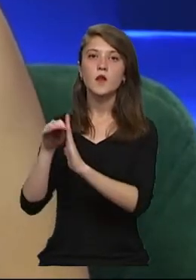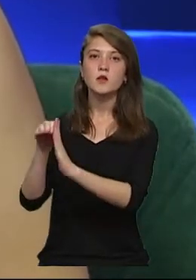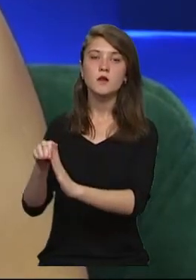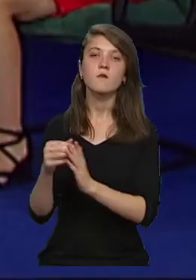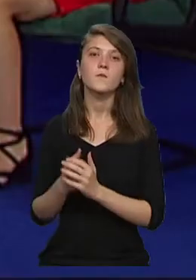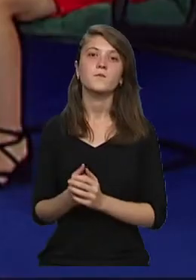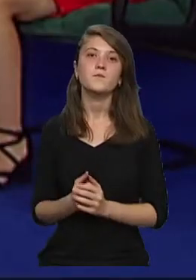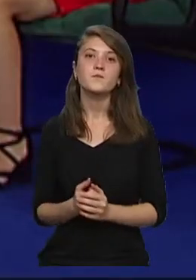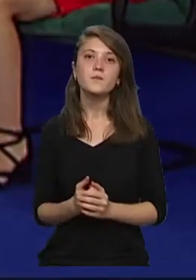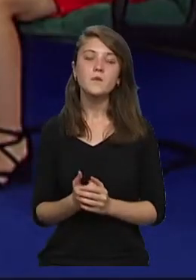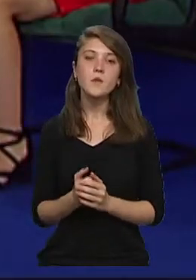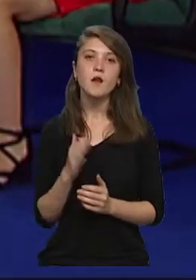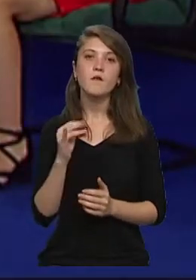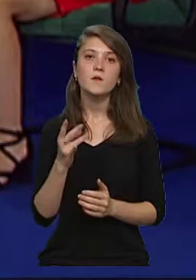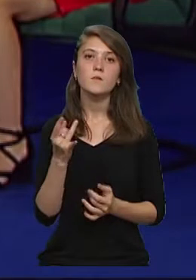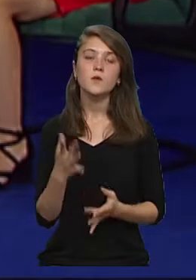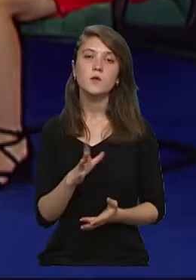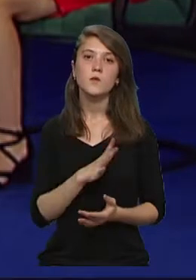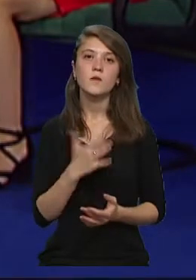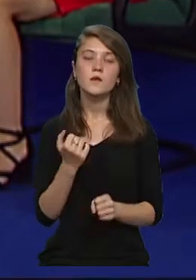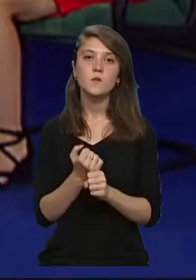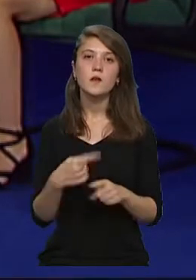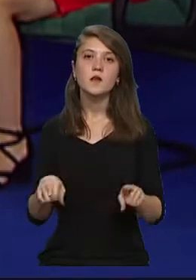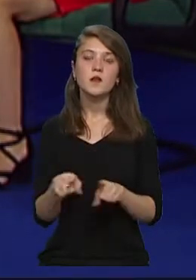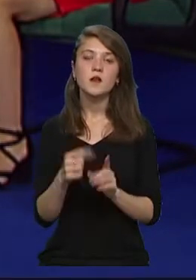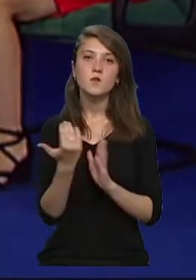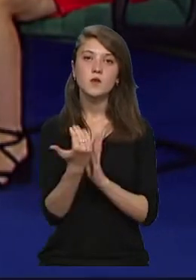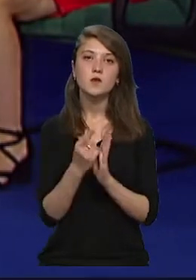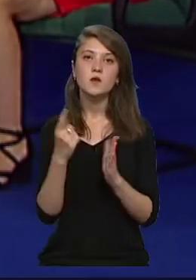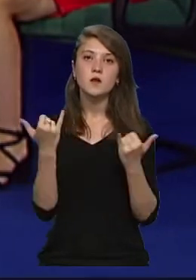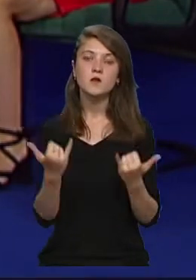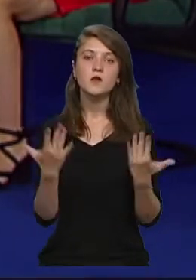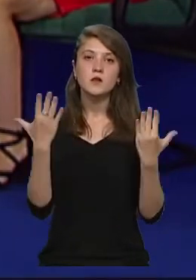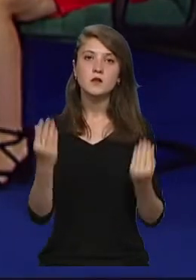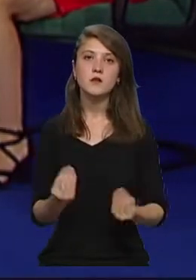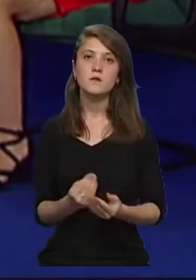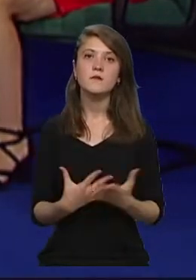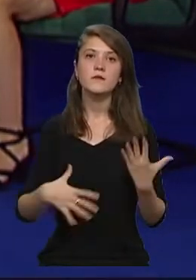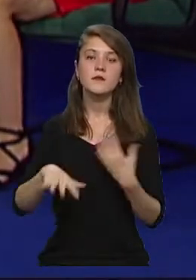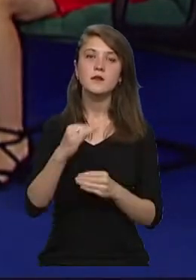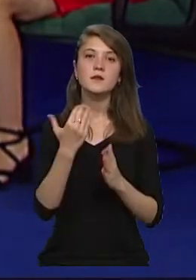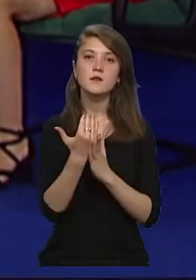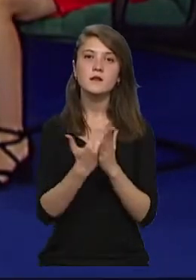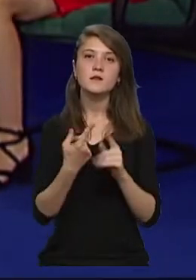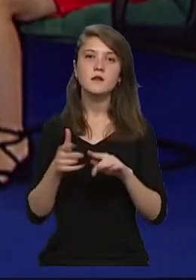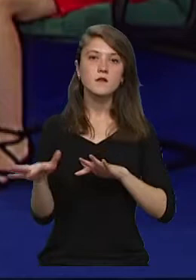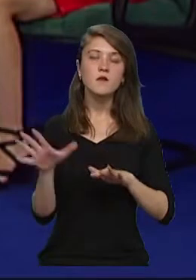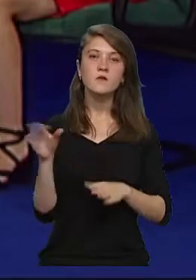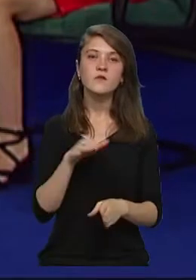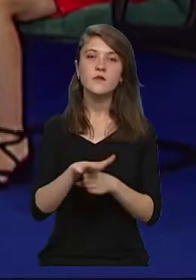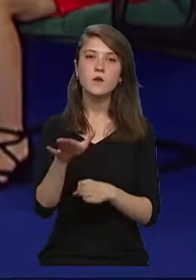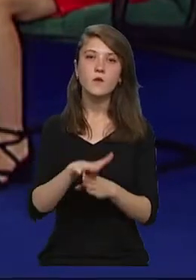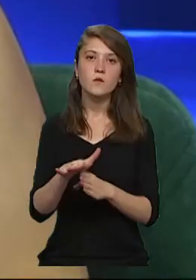щоб він треба, щоб був. Він напрацьований таким чином, що на сьогоднішній день із цієї стратегії ці заходи